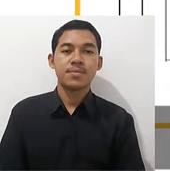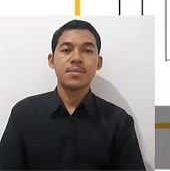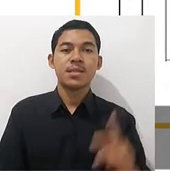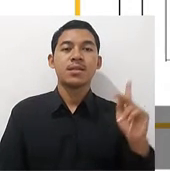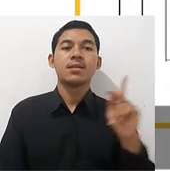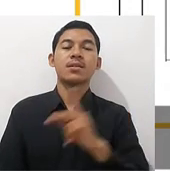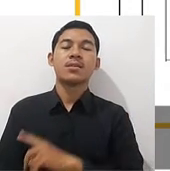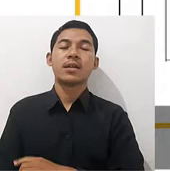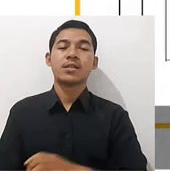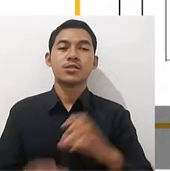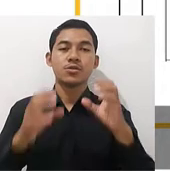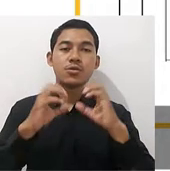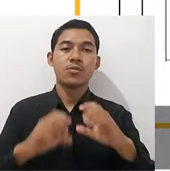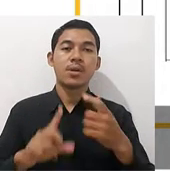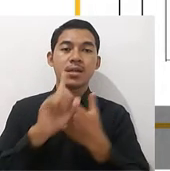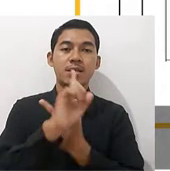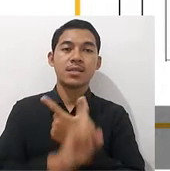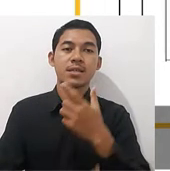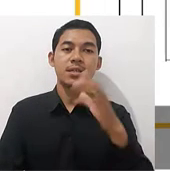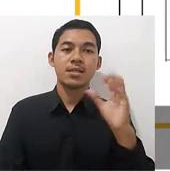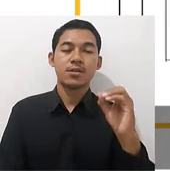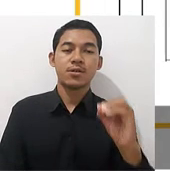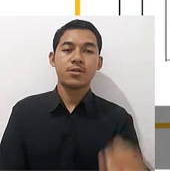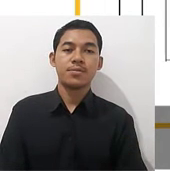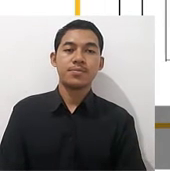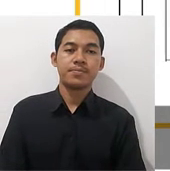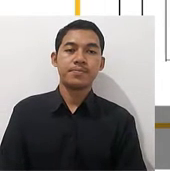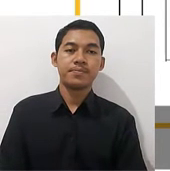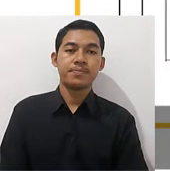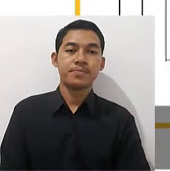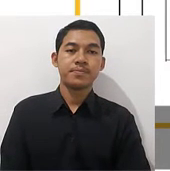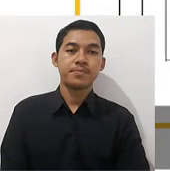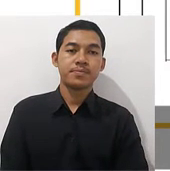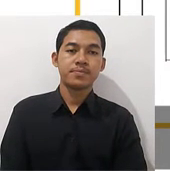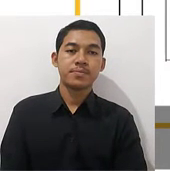kita coba dari Y0 dulu nih. Y0, sorry,